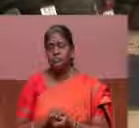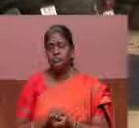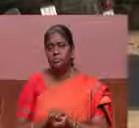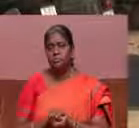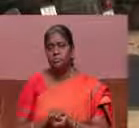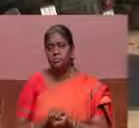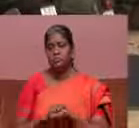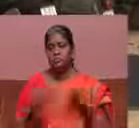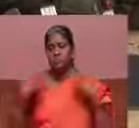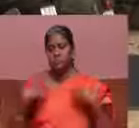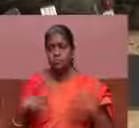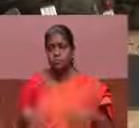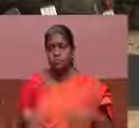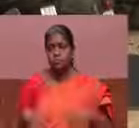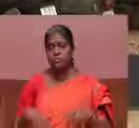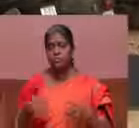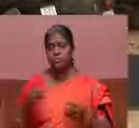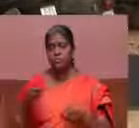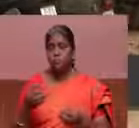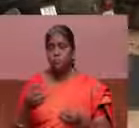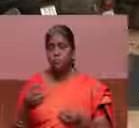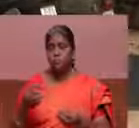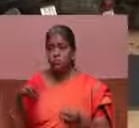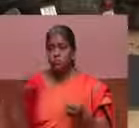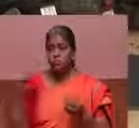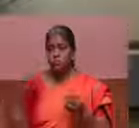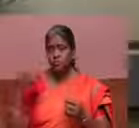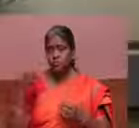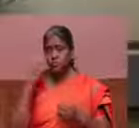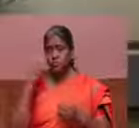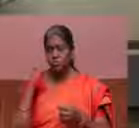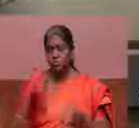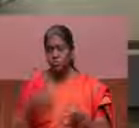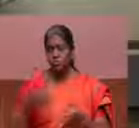மாற்றுத்திறனாளி வாக்களிக்க வரும்போது அவர்களின் வாகனம் நிறுத்த